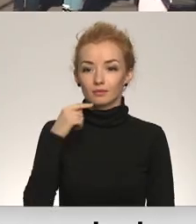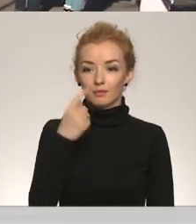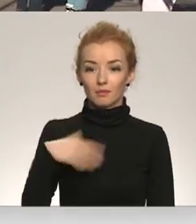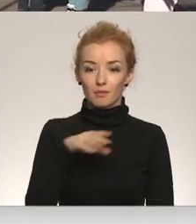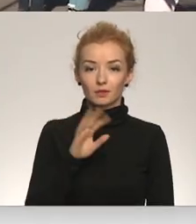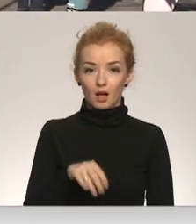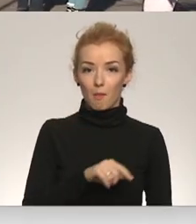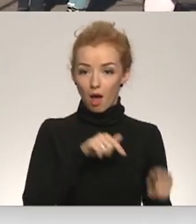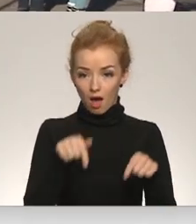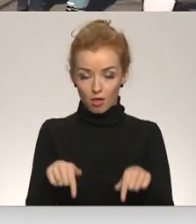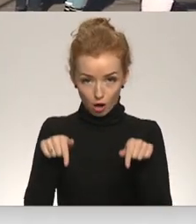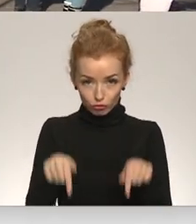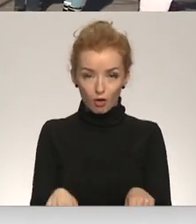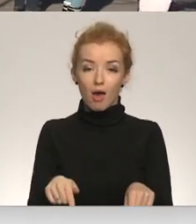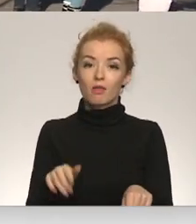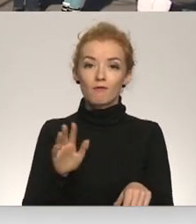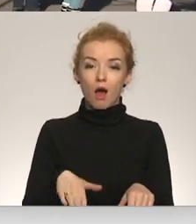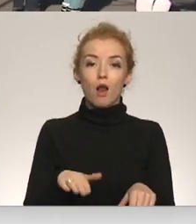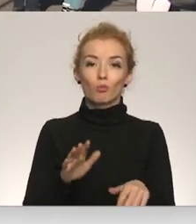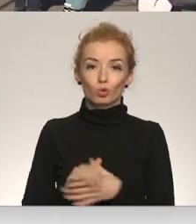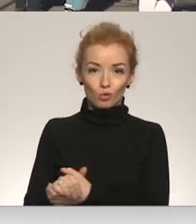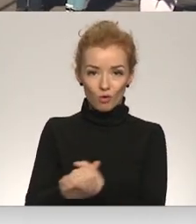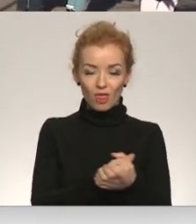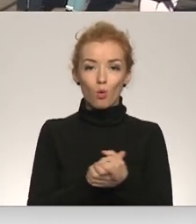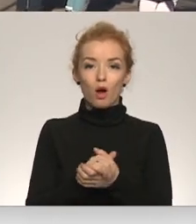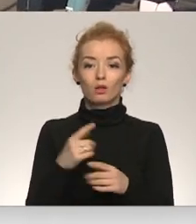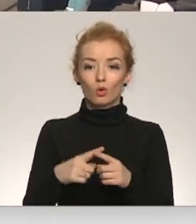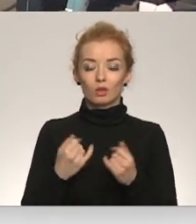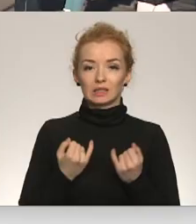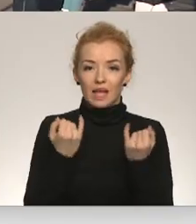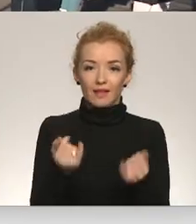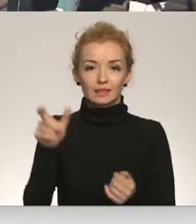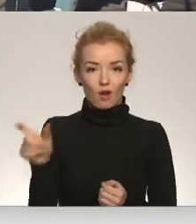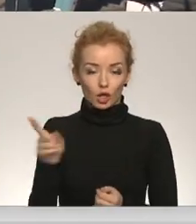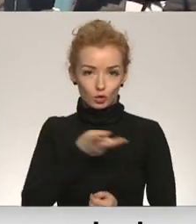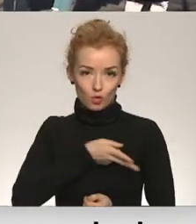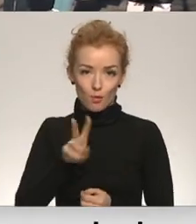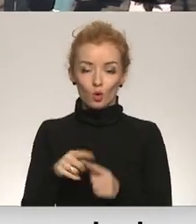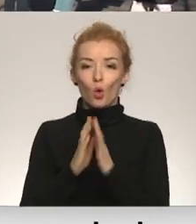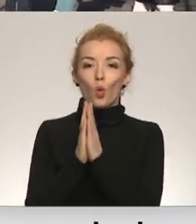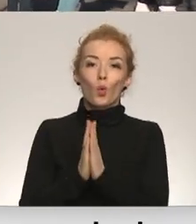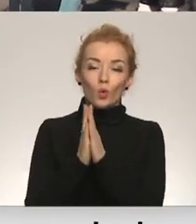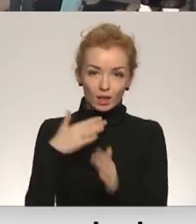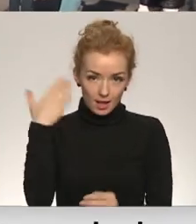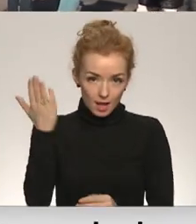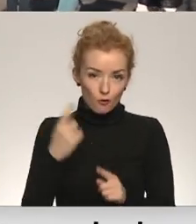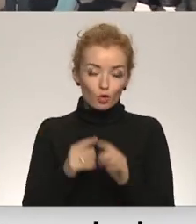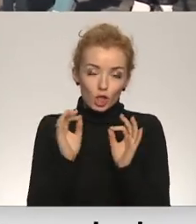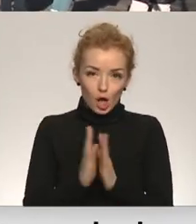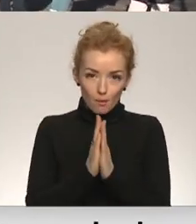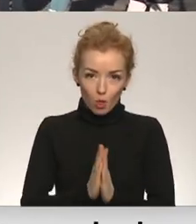atnākt, vienoties, mēs varam godāt tos, kas ir krituši, un lūgt Dievu, un lūgt